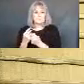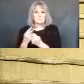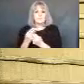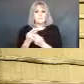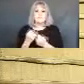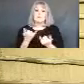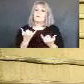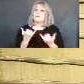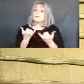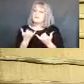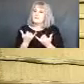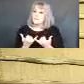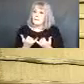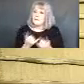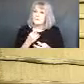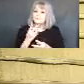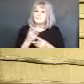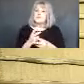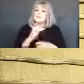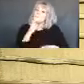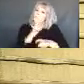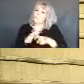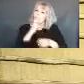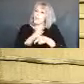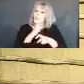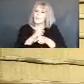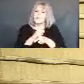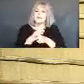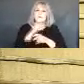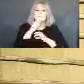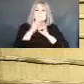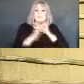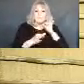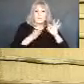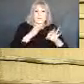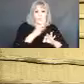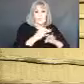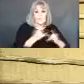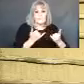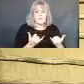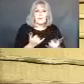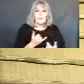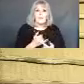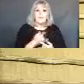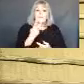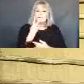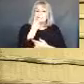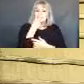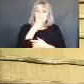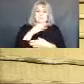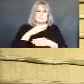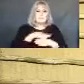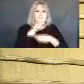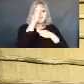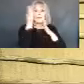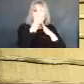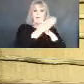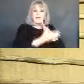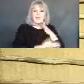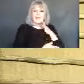hierdie karretjie af, en hier gaan ons nou moet klim, gaan miskien bykie moeilik wees, maar oh, die ontdekking kan so groot